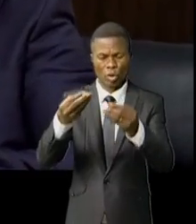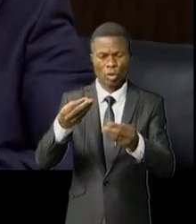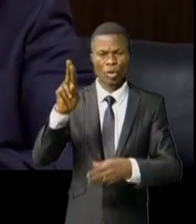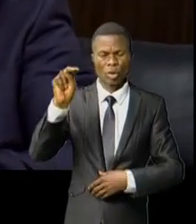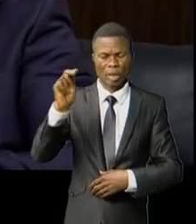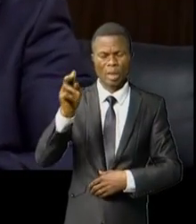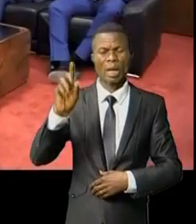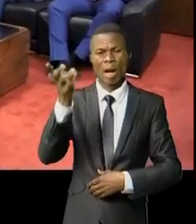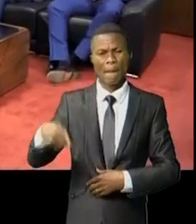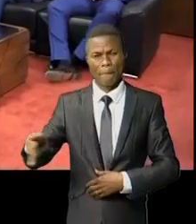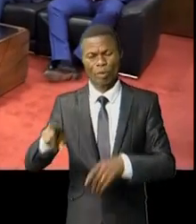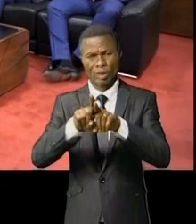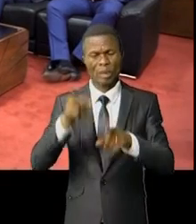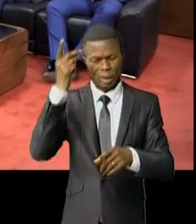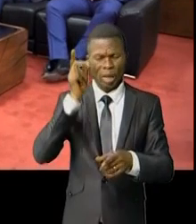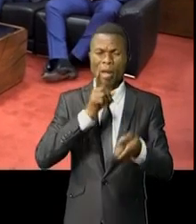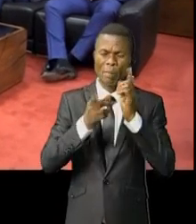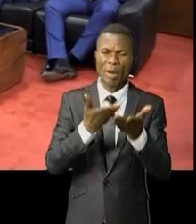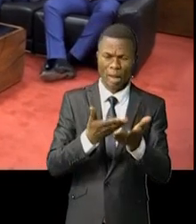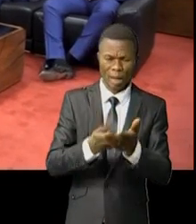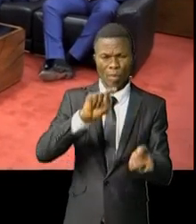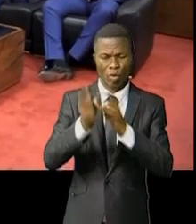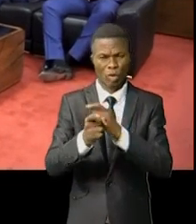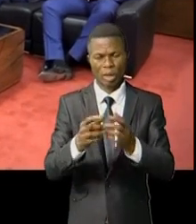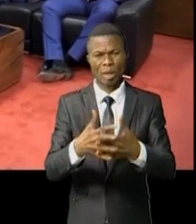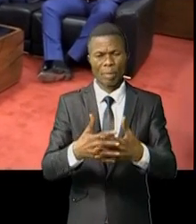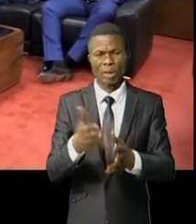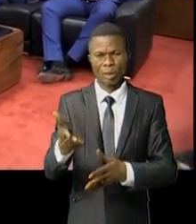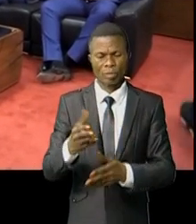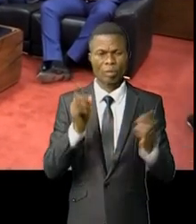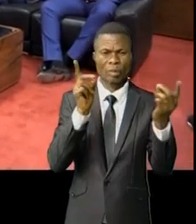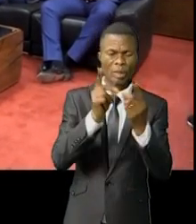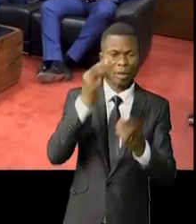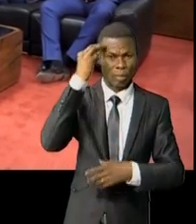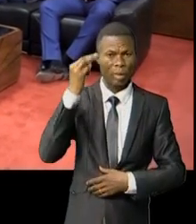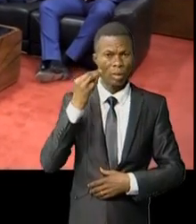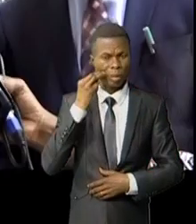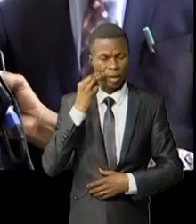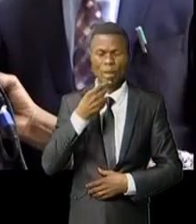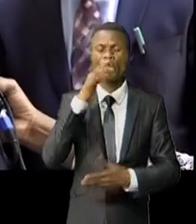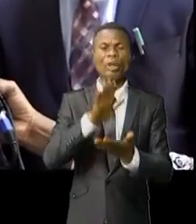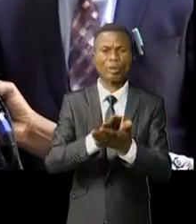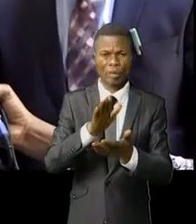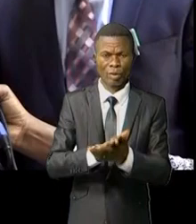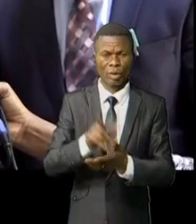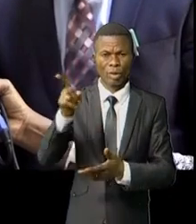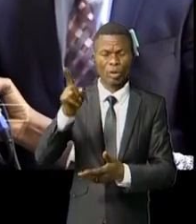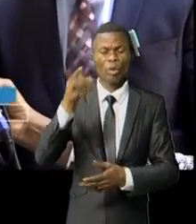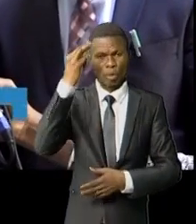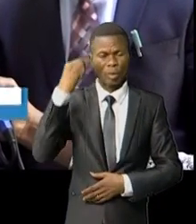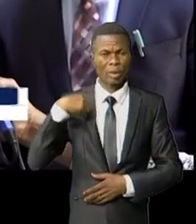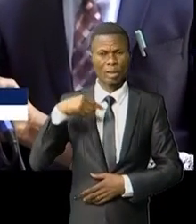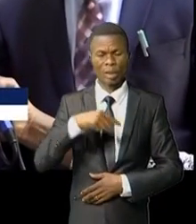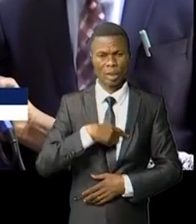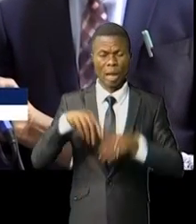à Kinshasa ont été au centre des discussions. Je suis venu voir le ministre pour présenter notre intention en tant que AUBS, African